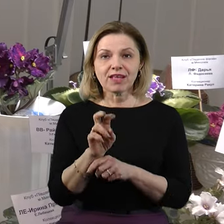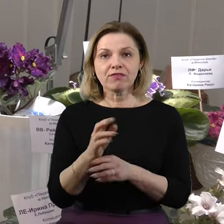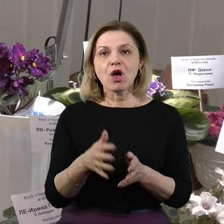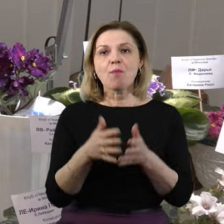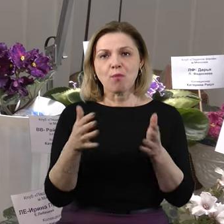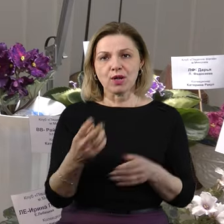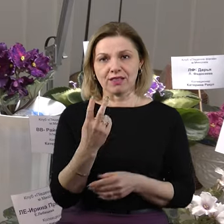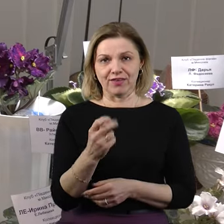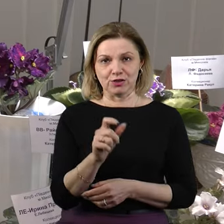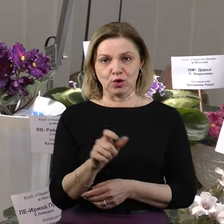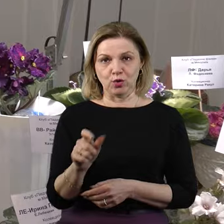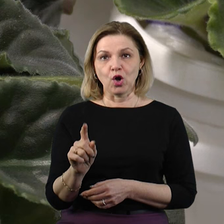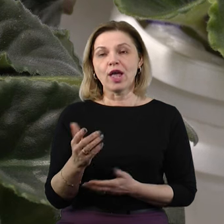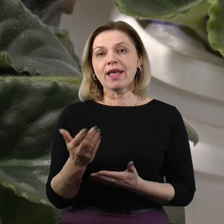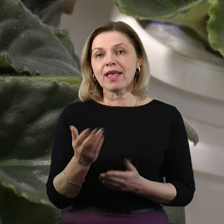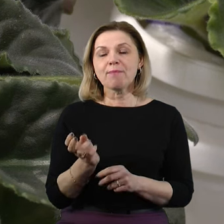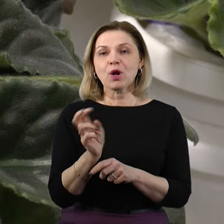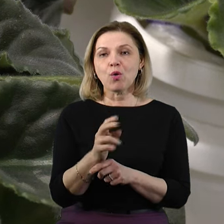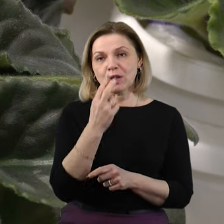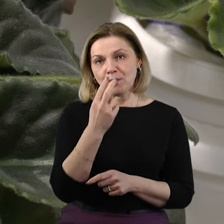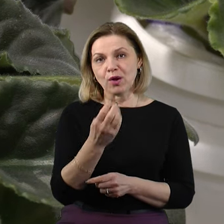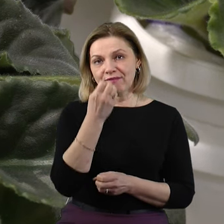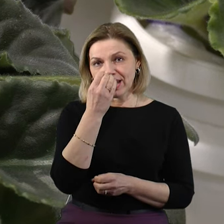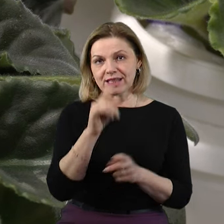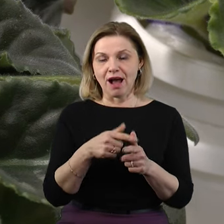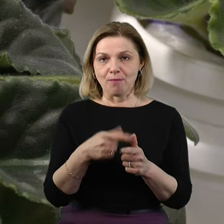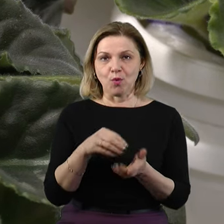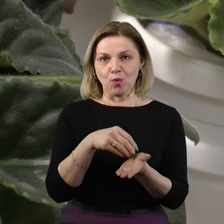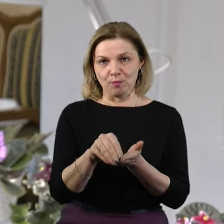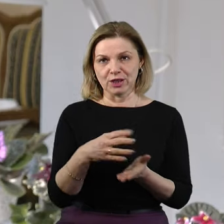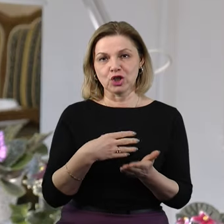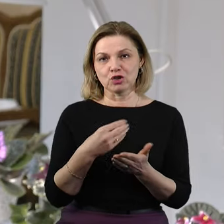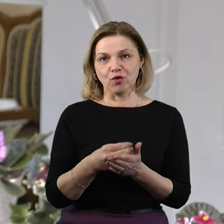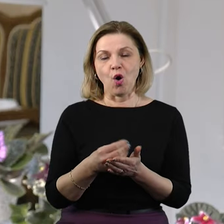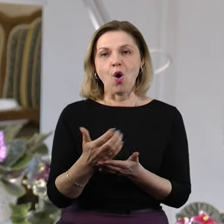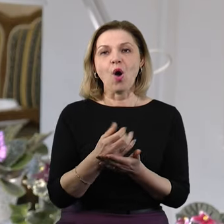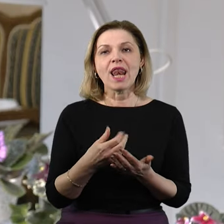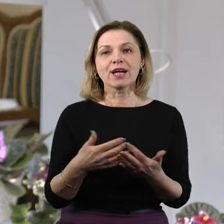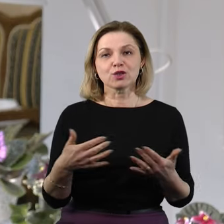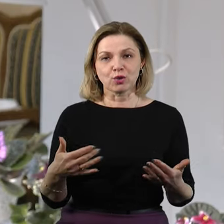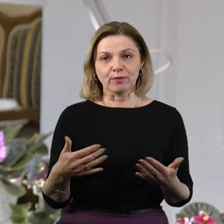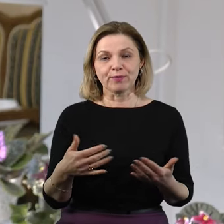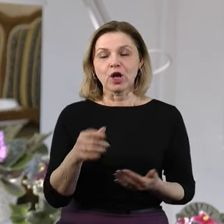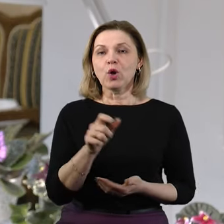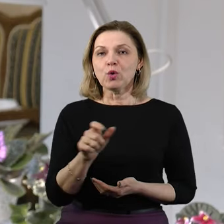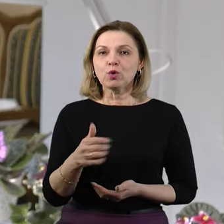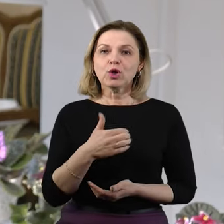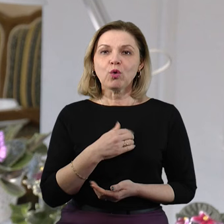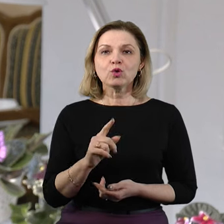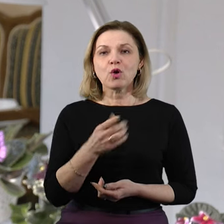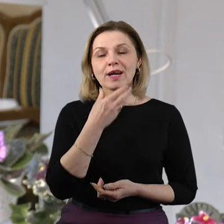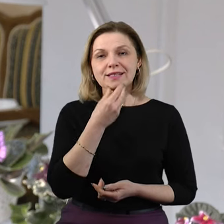понад 200 людей які приходили аби подивитися на квіти або поповнити власну колекцію говорить жінка людям хочеться чогось